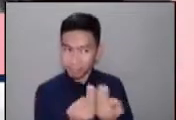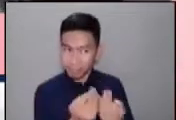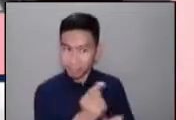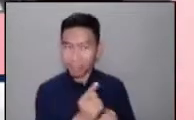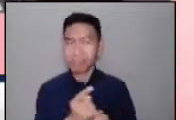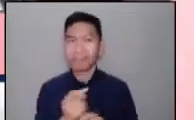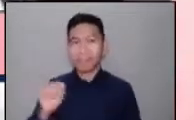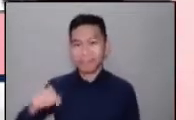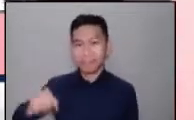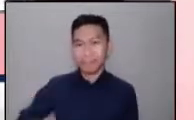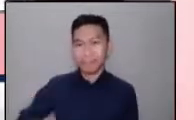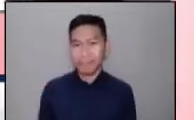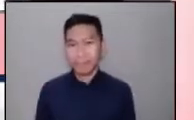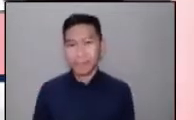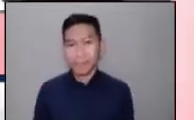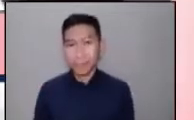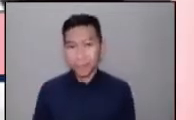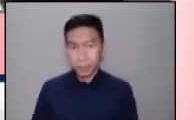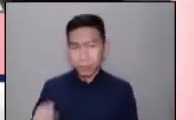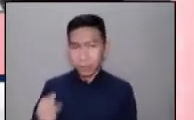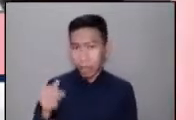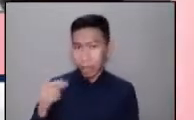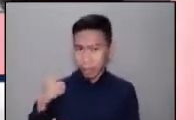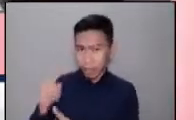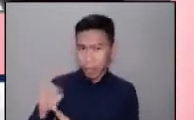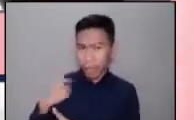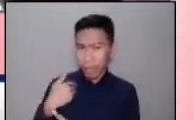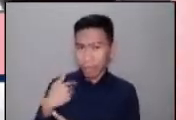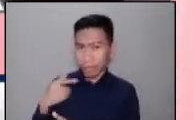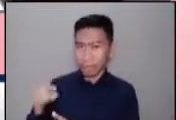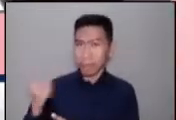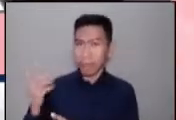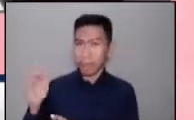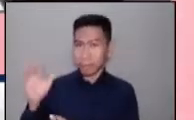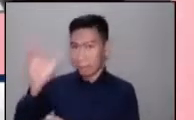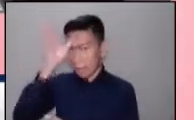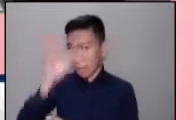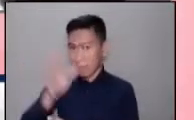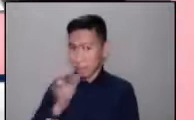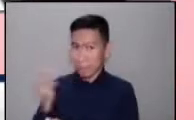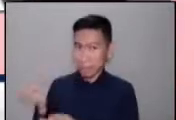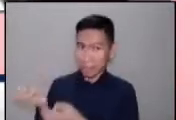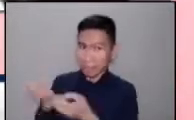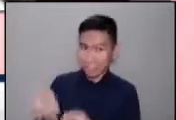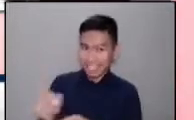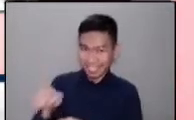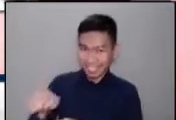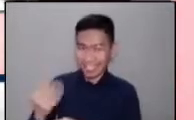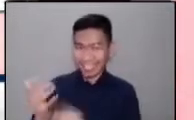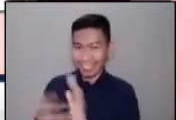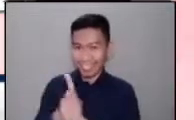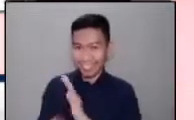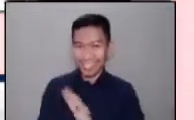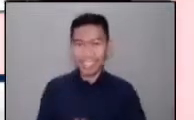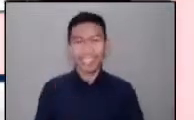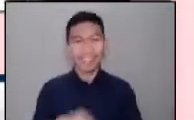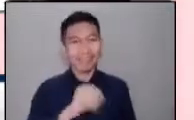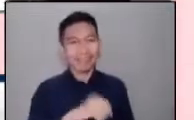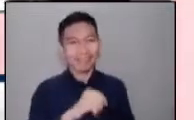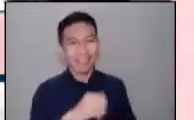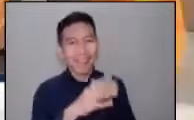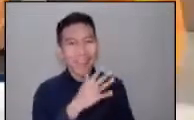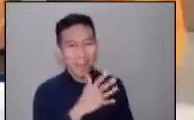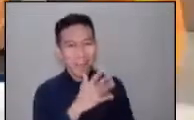mga pinagmanahan ka daw ba sa talent mo? Meron ba? Mami mo ba? Or daddy? Kanina ka ba nagmana? Kay mommy! Dito si mommy!